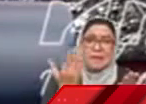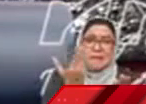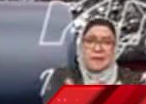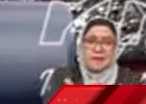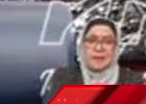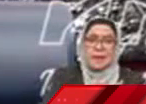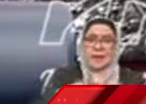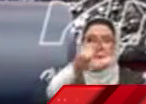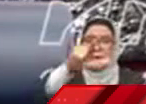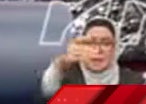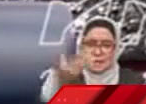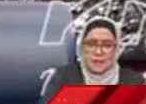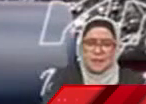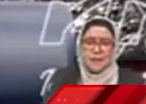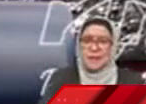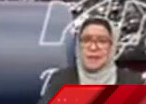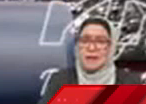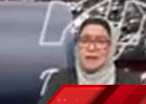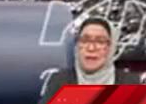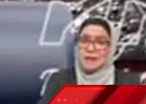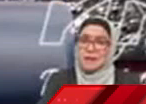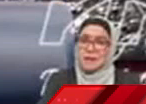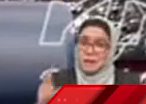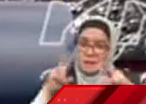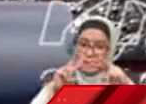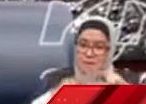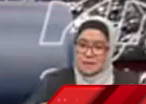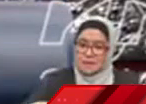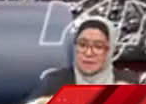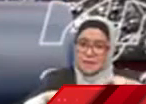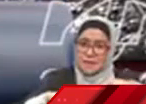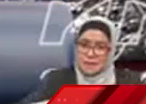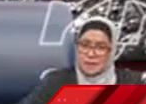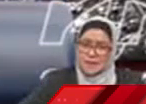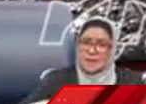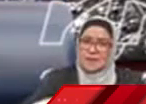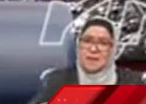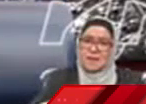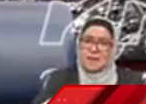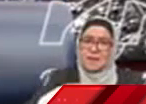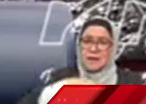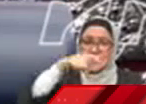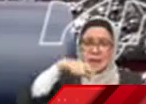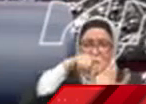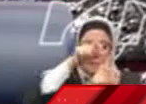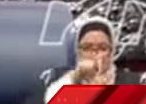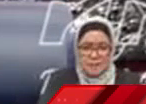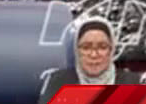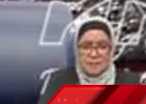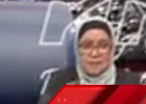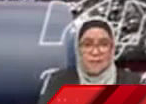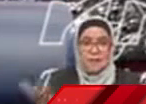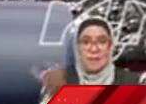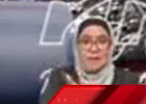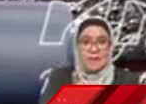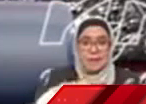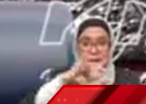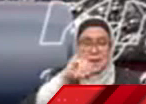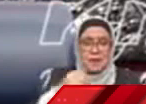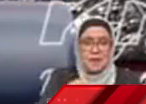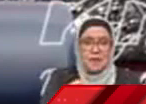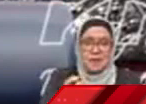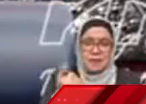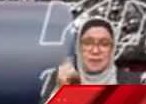baru kajian ini antara lainnya akan tua meneriti sama cadangan Project tersebut berdaya saing atau tidak